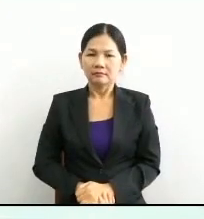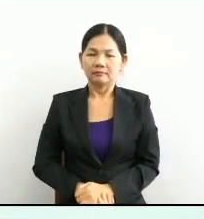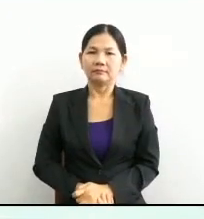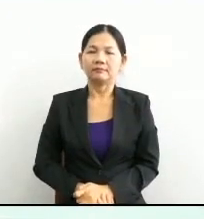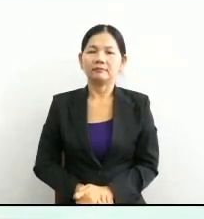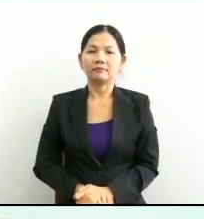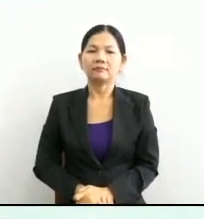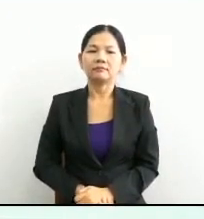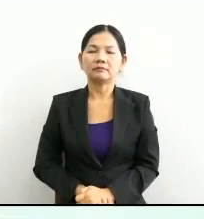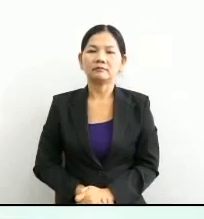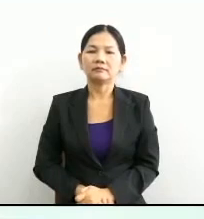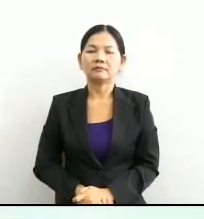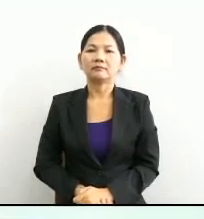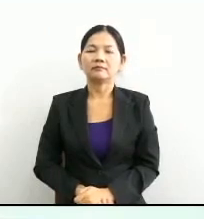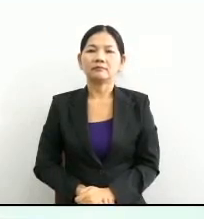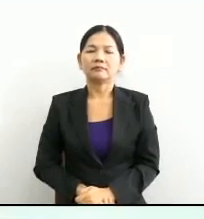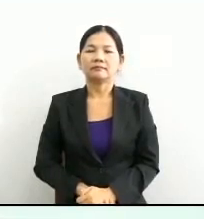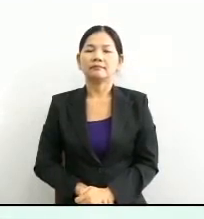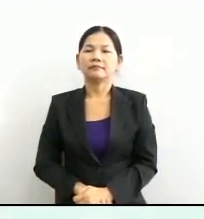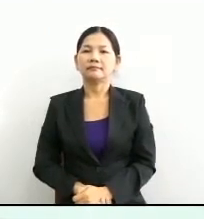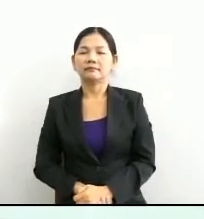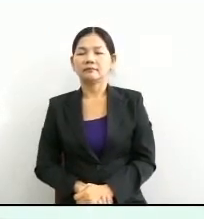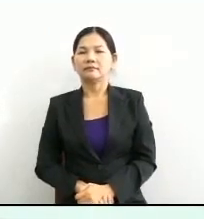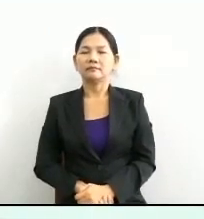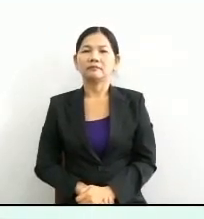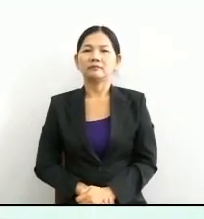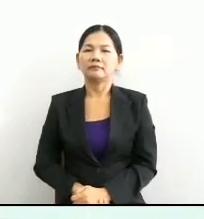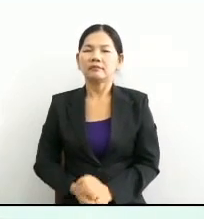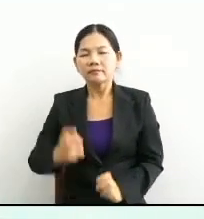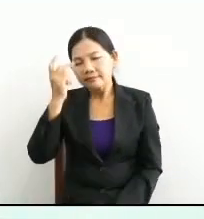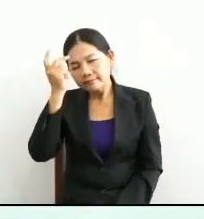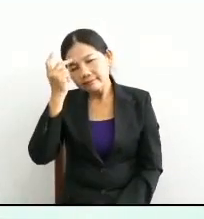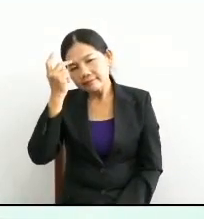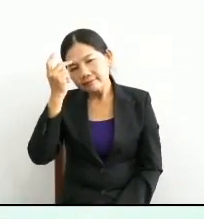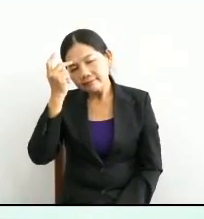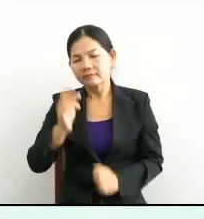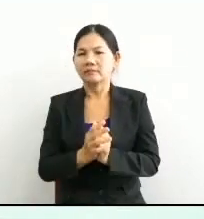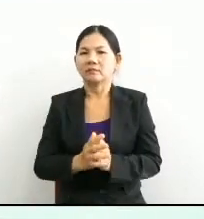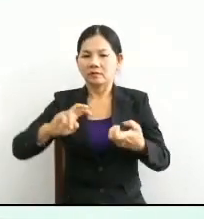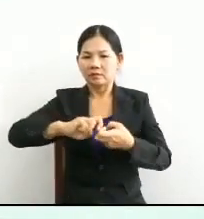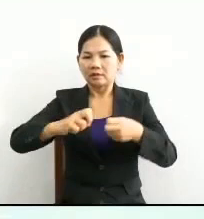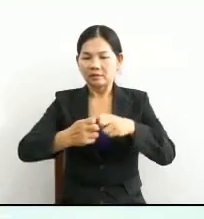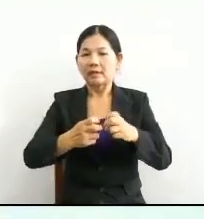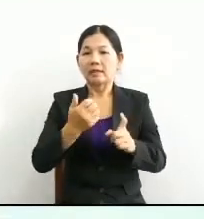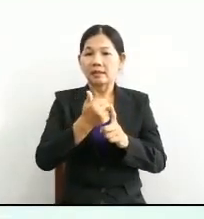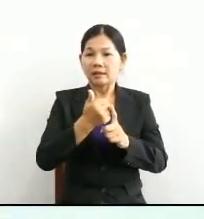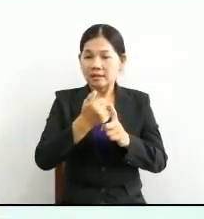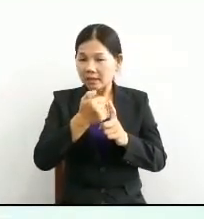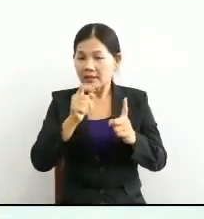mình mới từng ngọc này bao nhà hà cái xe bẹp này nè hãy con cất từng ngọc này mở ta bao nhà hà thằng bị chị ấy